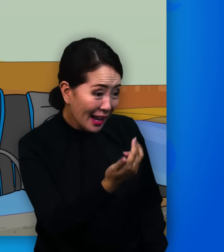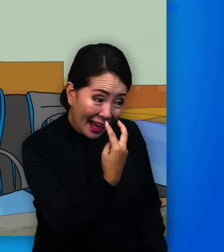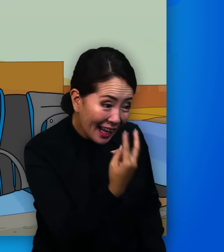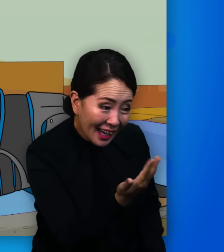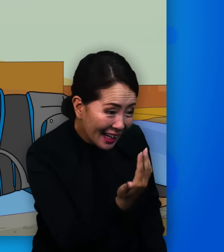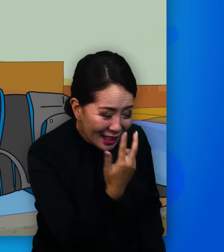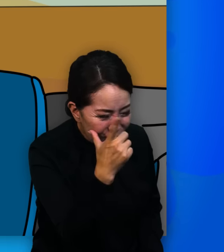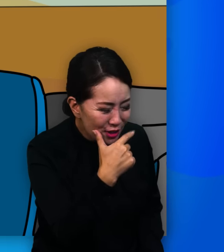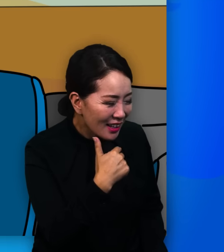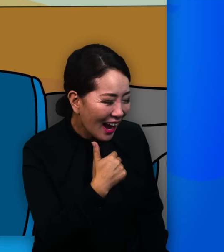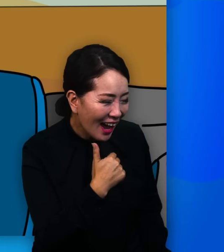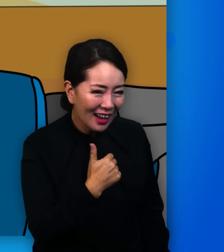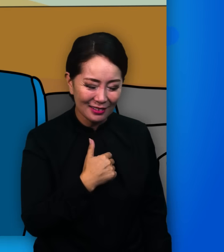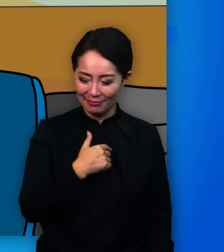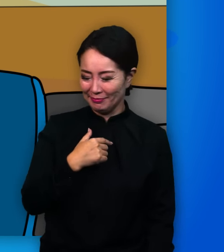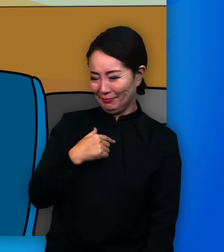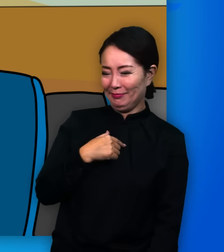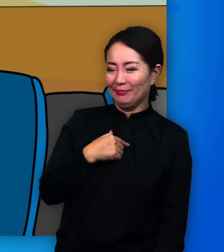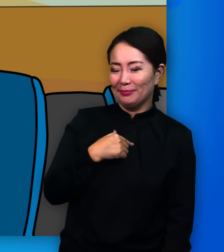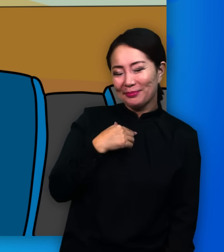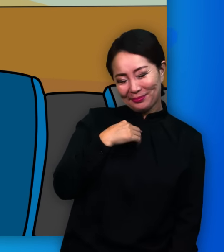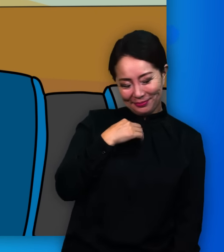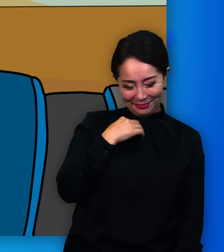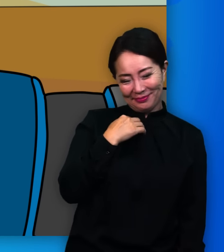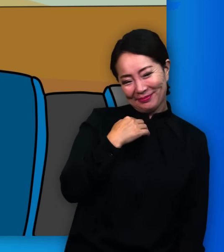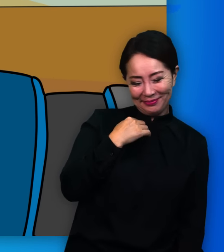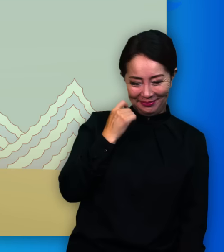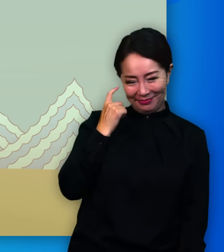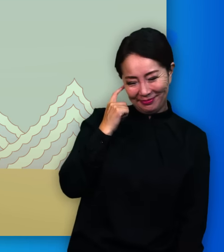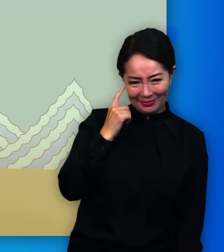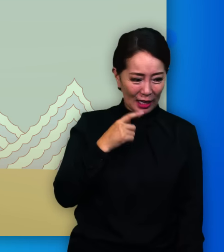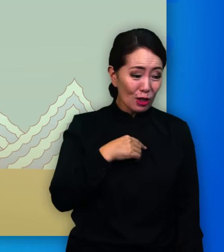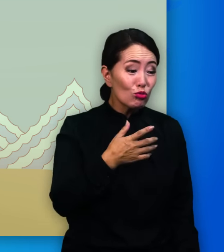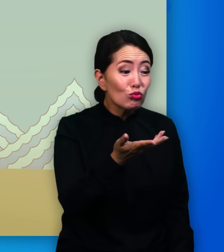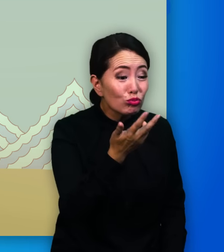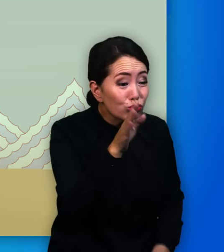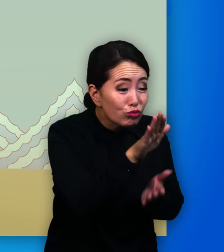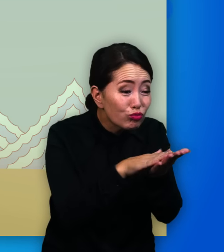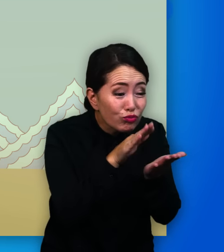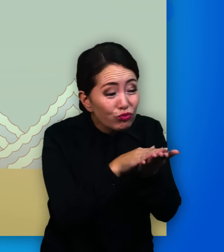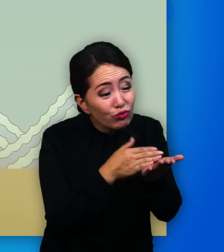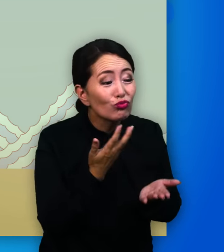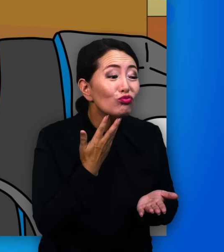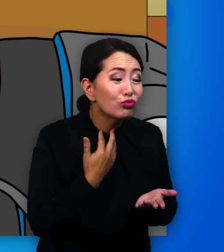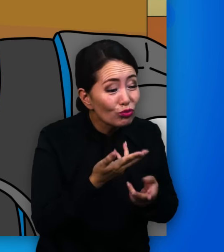худалчдаа дахиад л хуурагдчихлаа доо. Дахиад л хуурчихлаа доо.